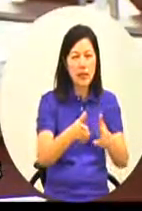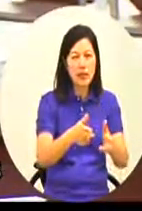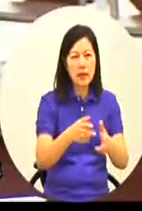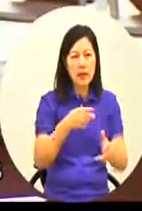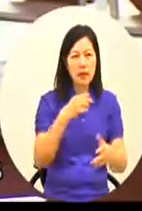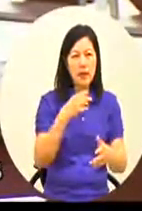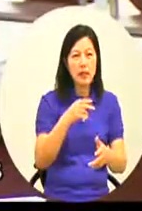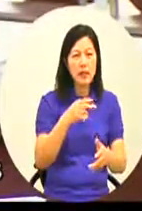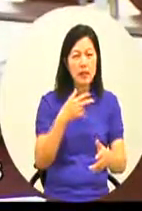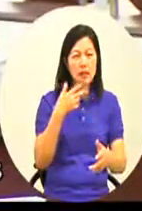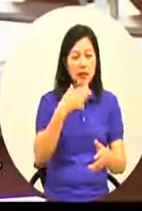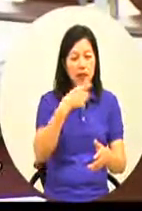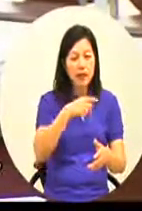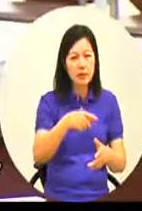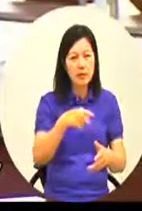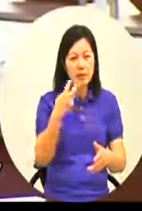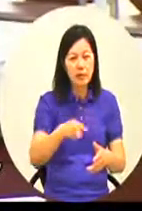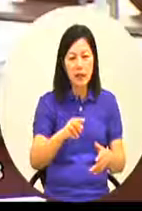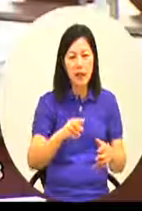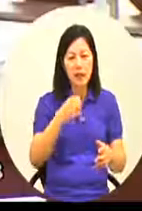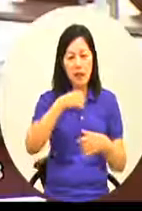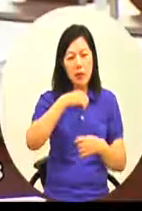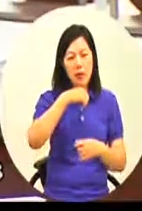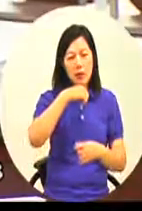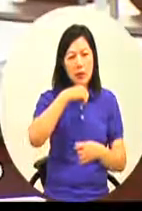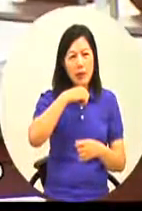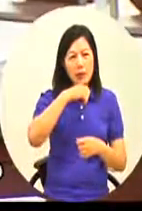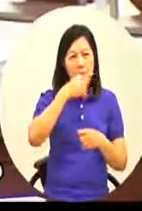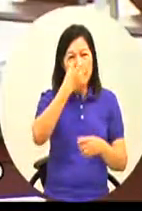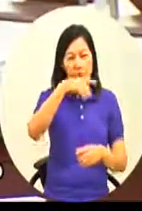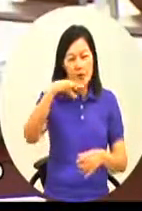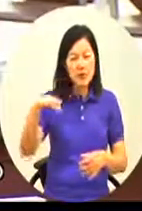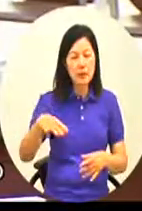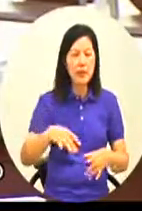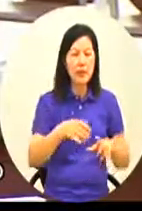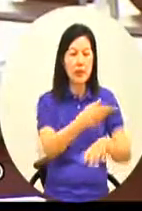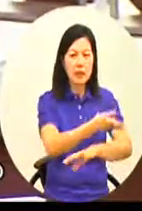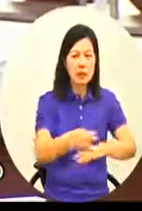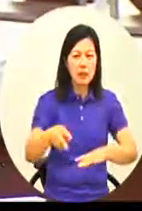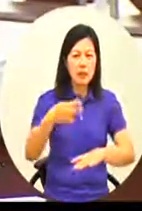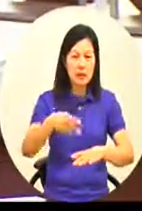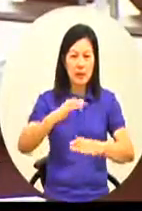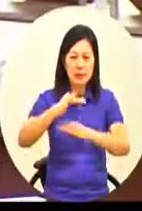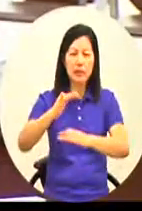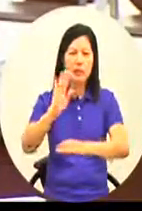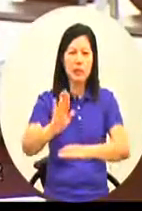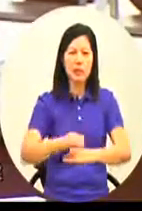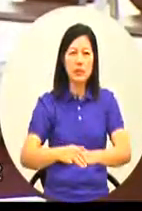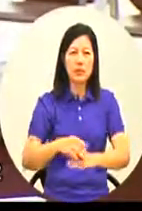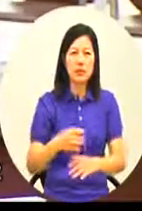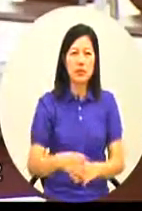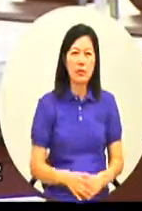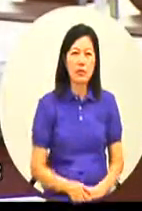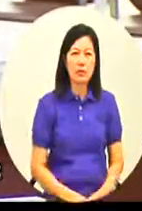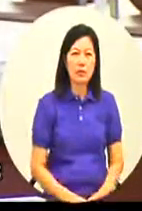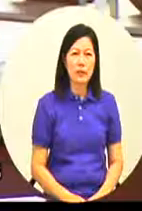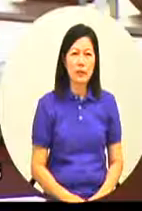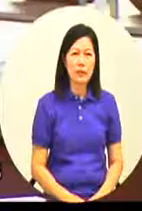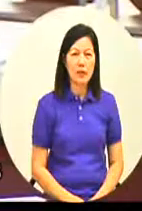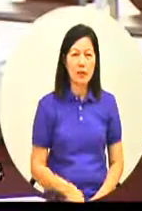溪，啊，人家去管制掉嘞。啊，你家己开辟公园本来是别人所得，这处理啊嘛。我是认为是这样子认为嘛，对不对？你可